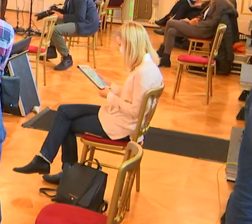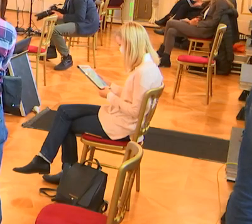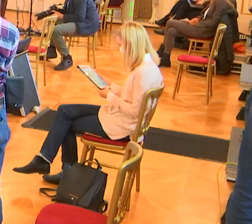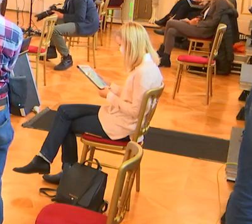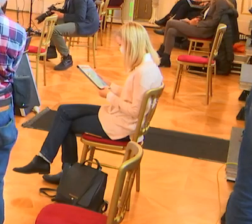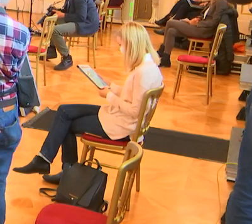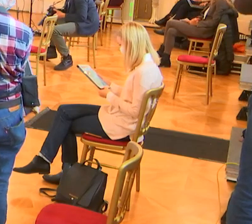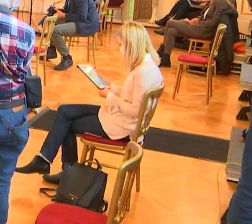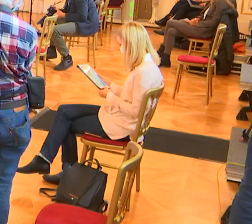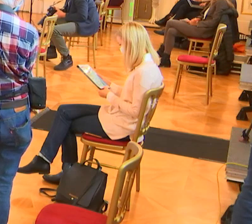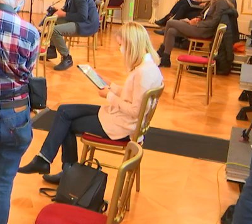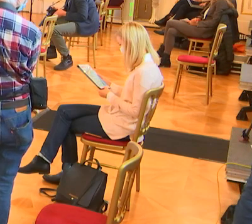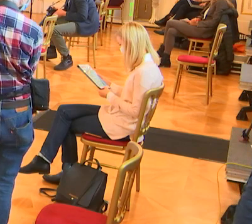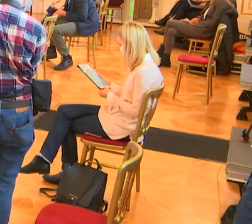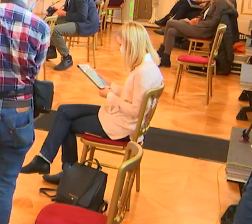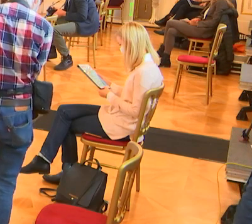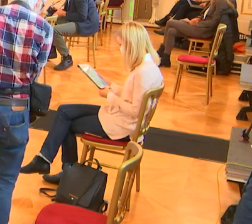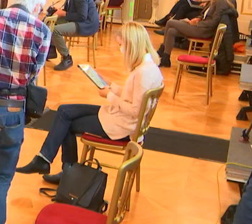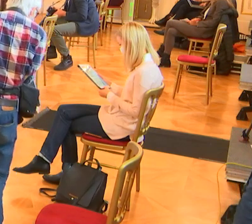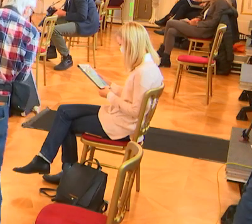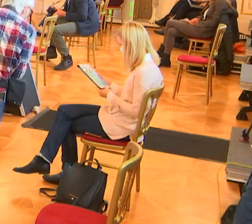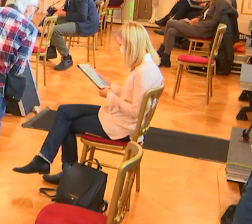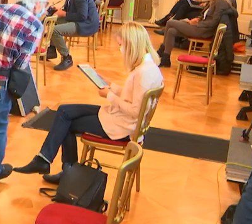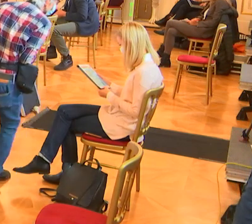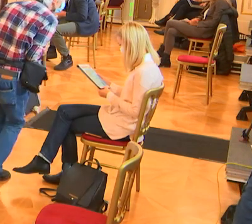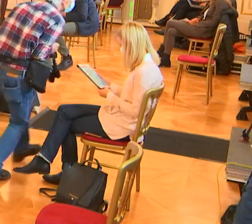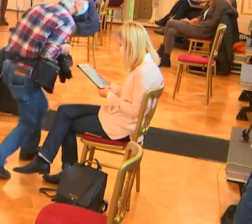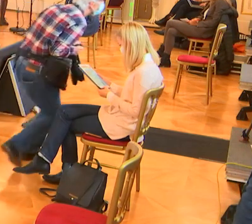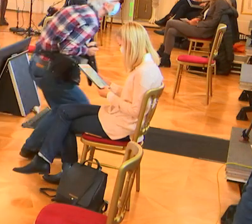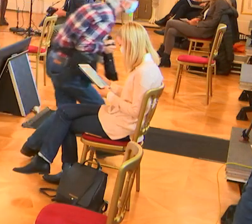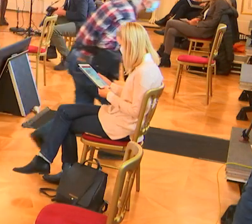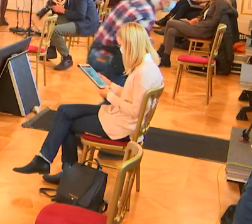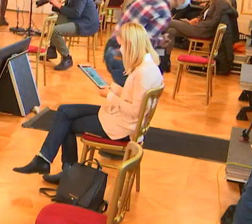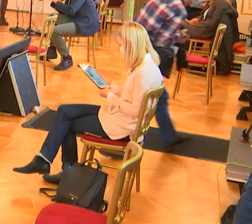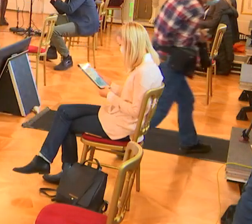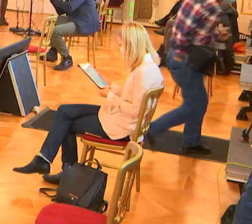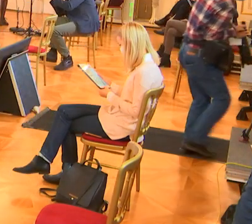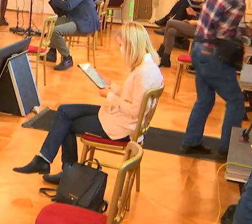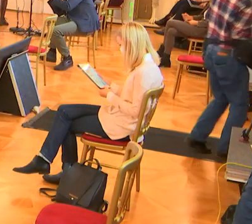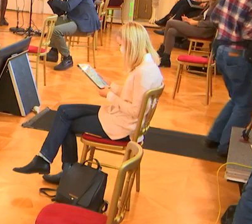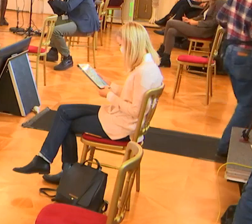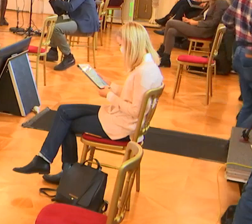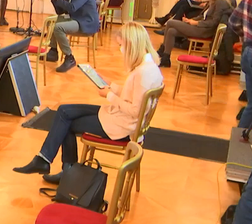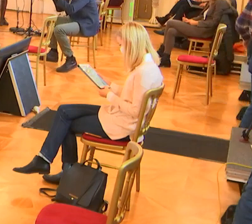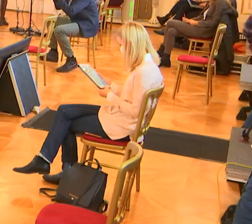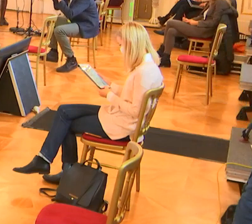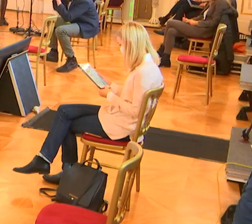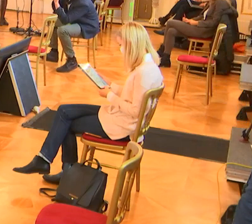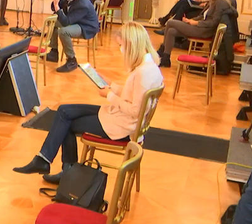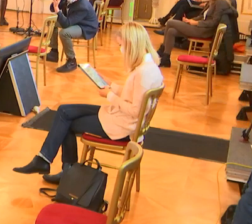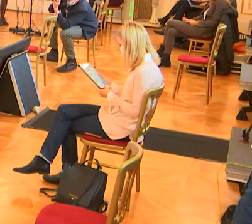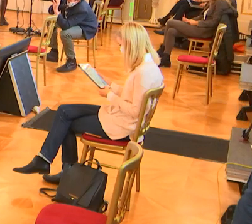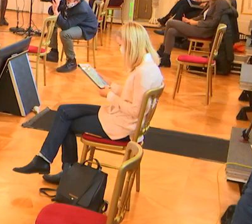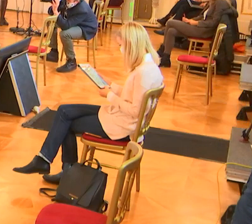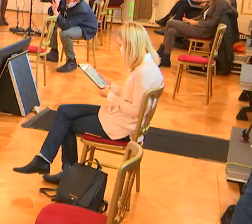Herzlich willkommen zur heutigen Pressekonferenz mit Arbeitsministerin Christine Aschbacher, Wirtschaftsministerin Margarete Schramböck und dem Generalsekretär